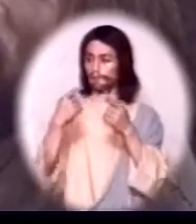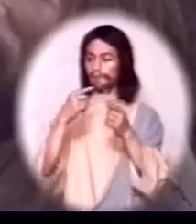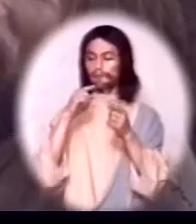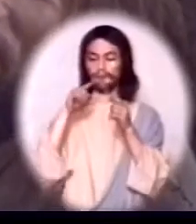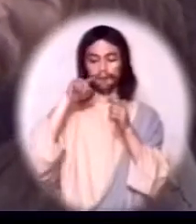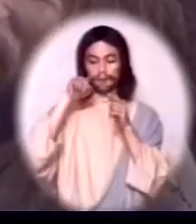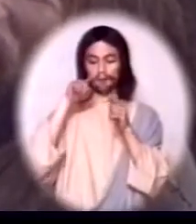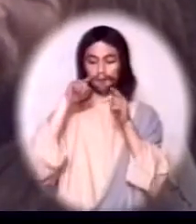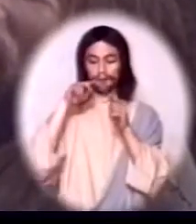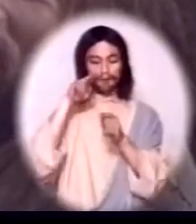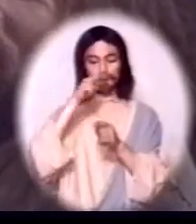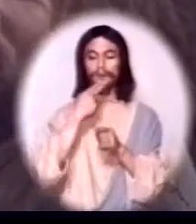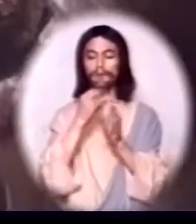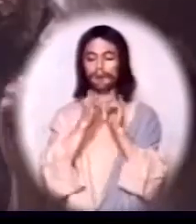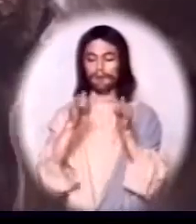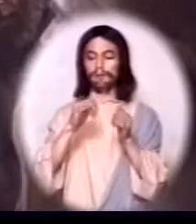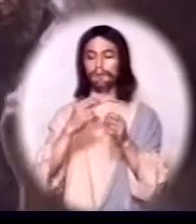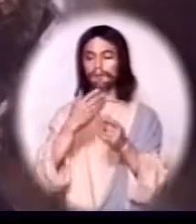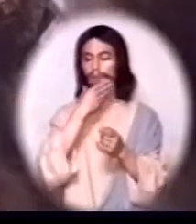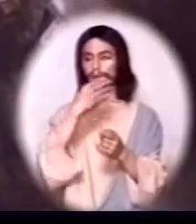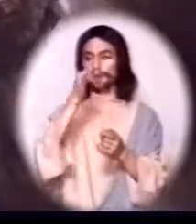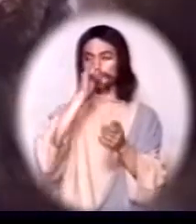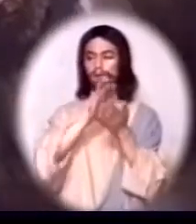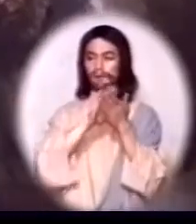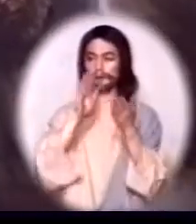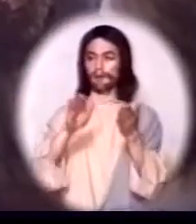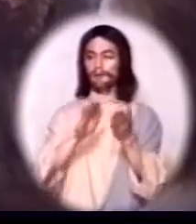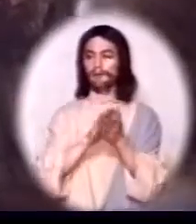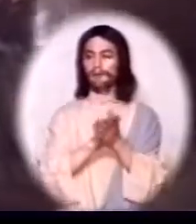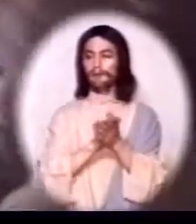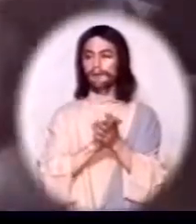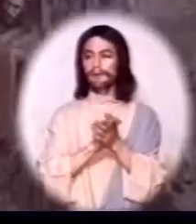나를 의심하지 않는 자가 복이 있도다.